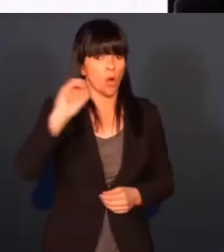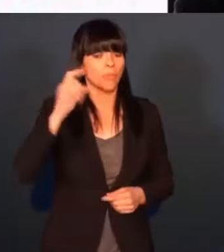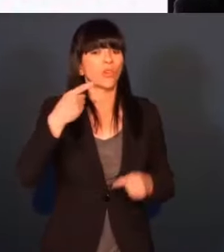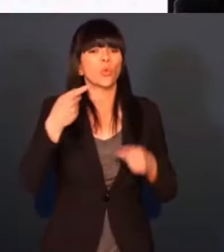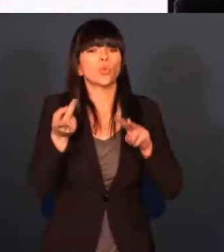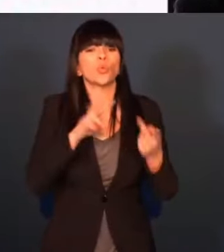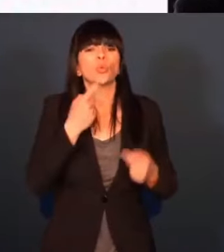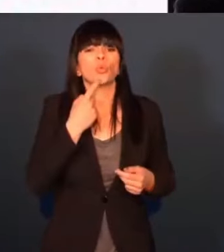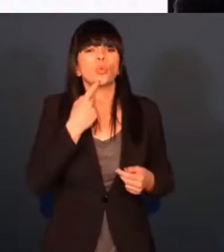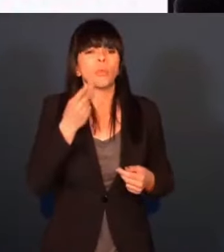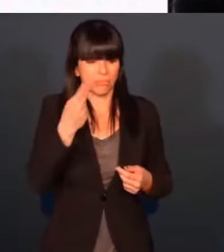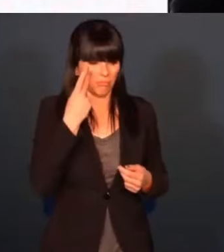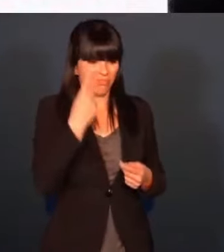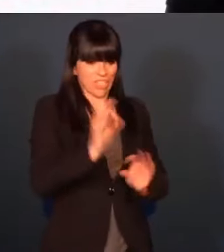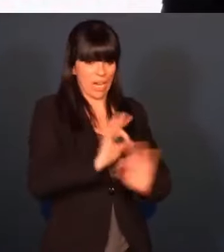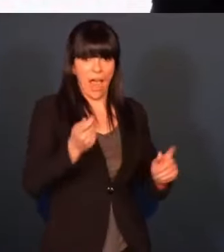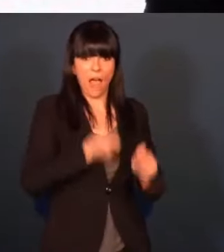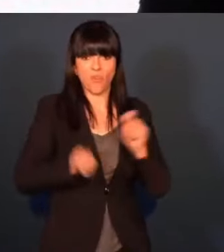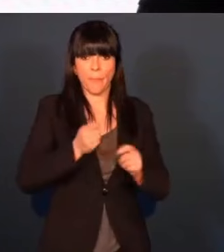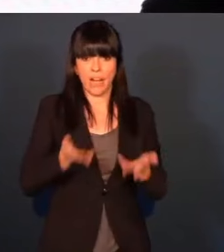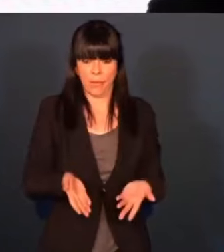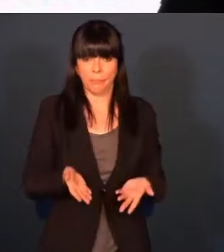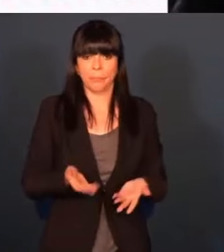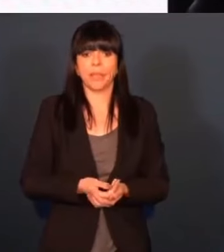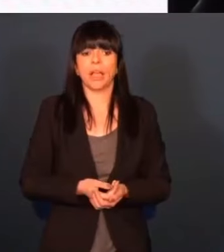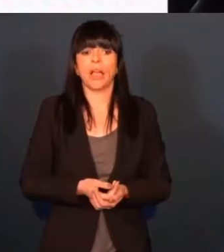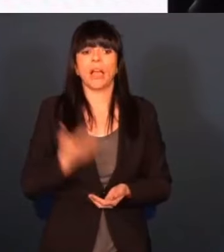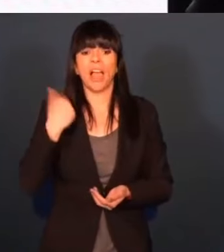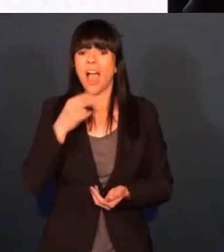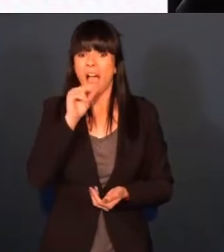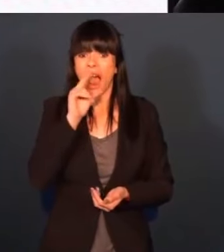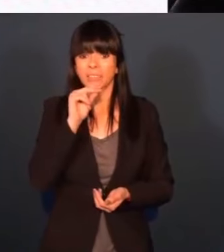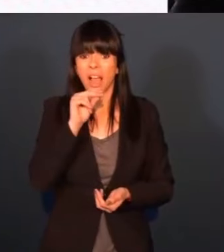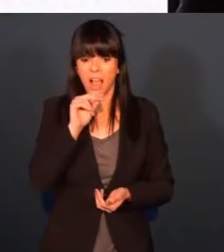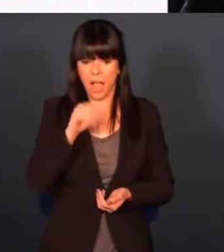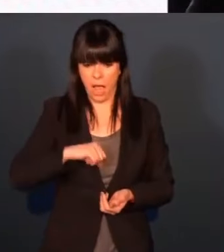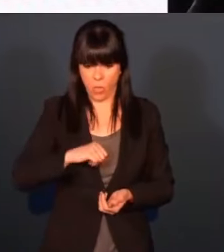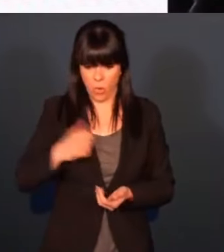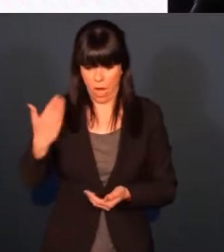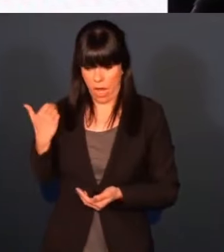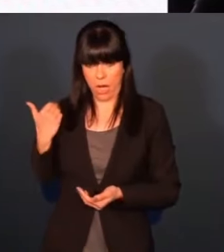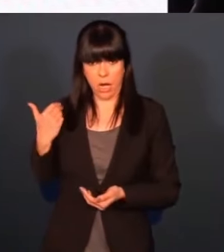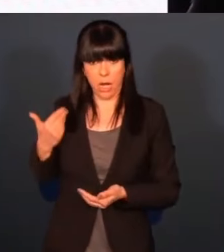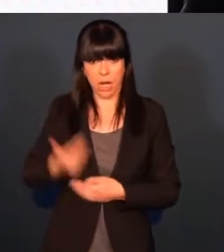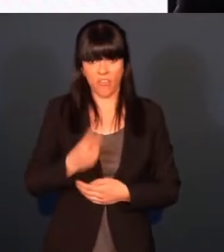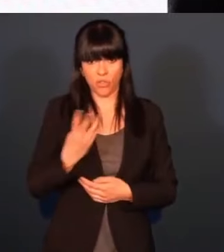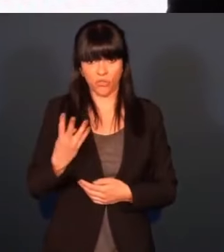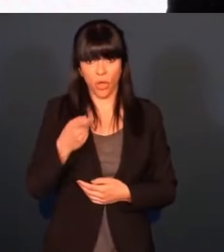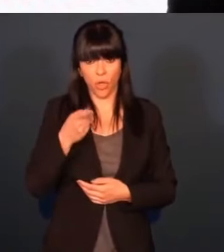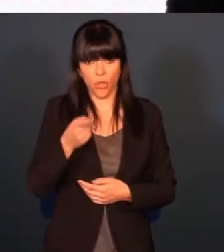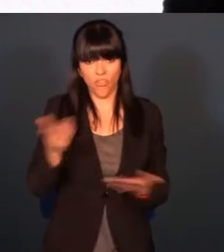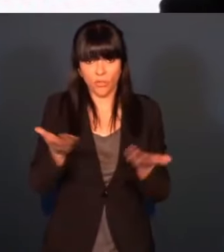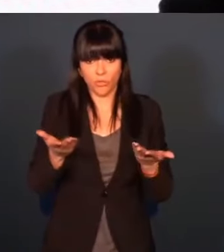видя се какво правим. Но както казах, от януари 2024 година всичко това